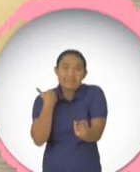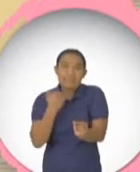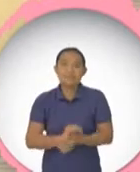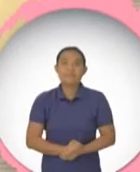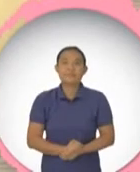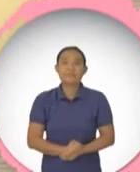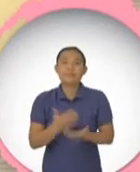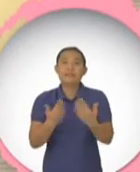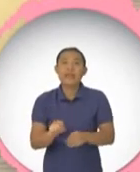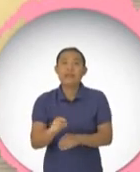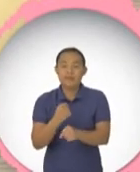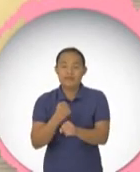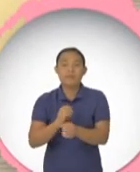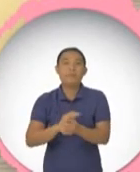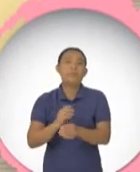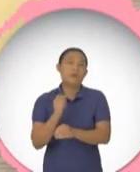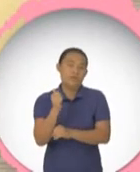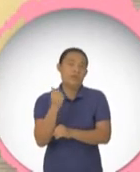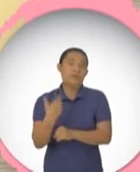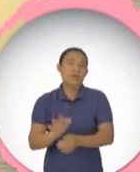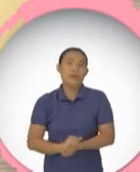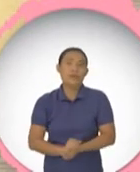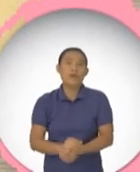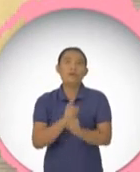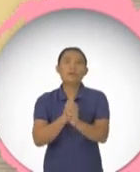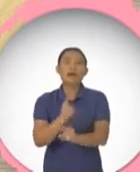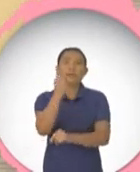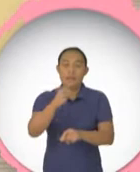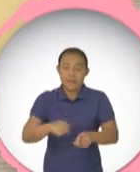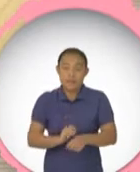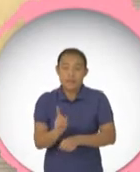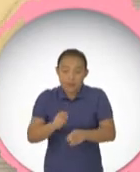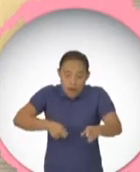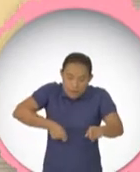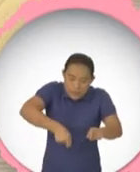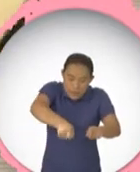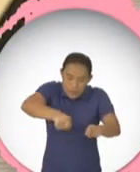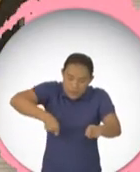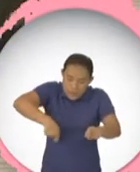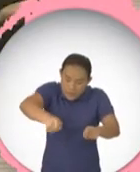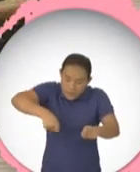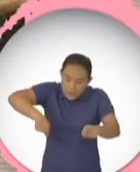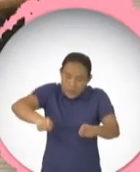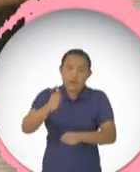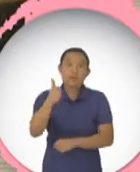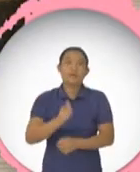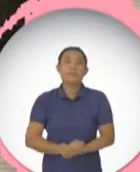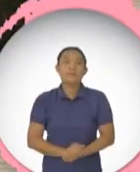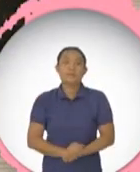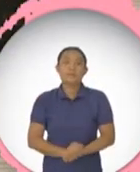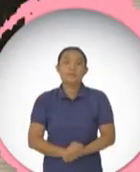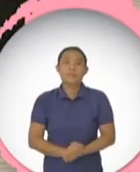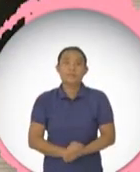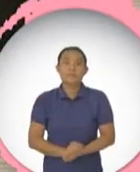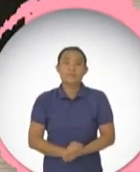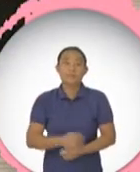แล้วก็จะตัดเราได้ขนาดตามที่เราต้องการ อันนี้ได้หลายชิ้นอยู่นะครับเนี่ย หลายชิ้นเลยค่ะเวลาจำหน่ายสำหรับพวกนี้โดยม